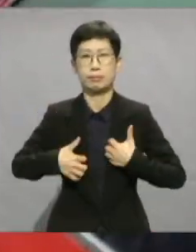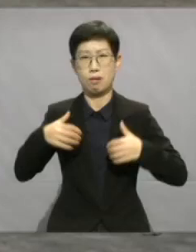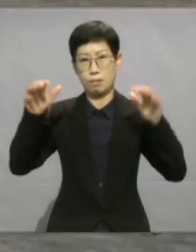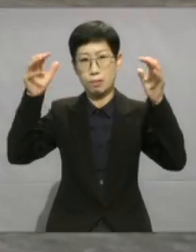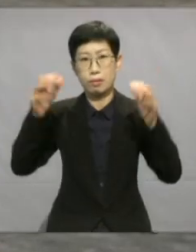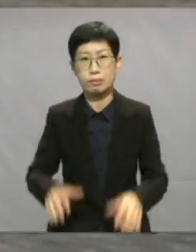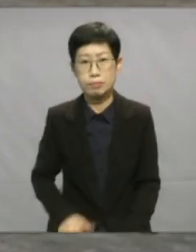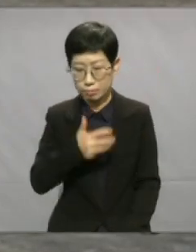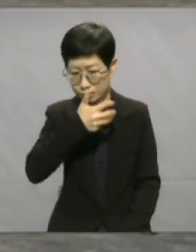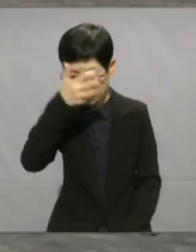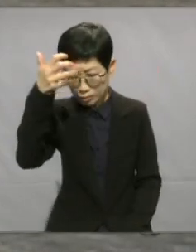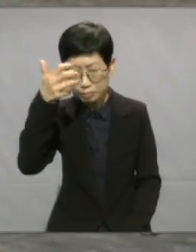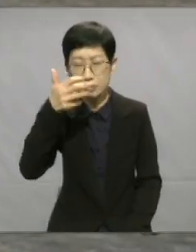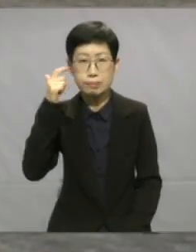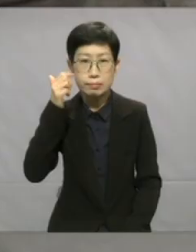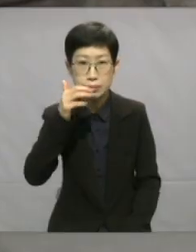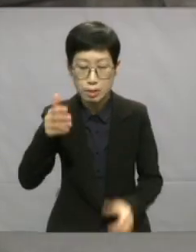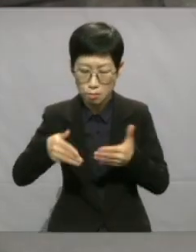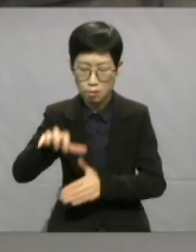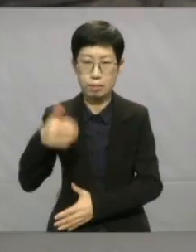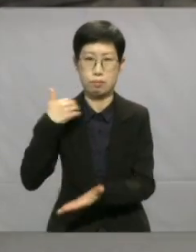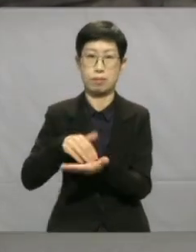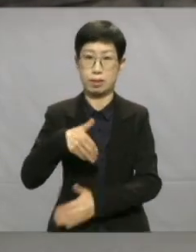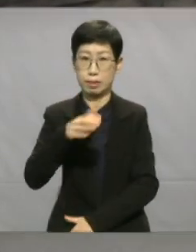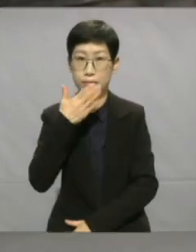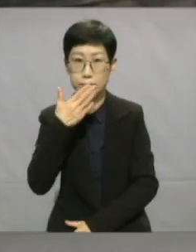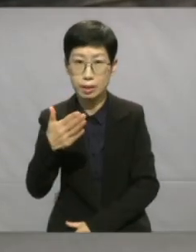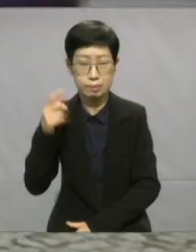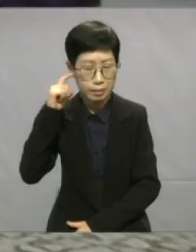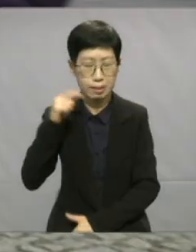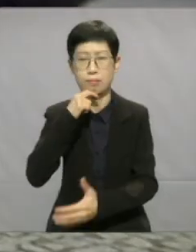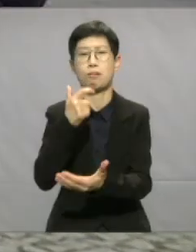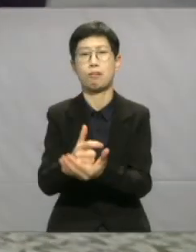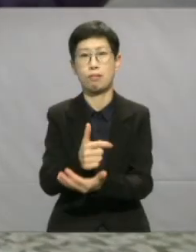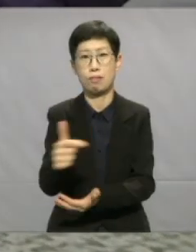꿈에 그리던 고향으로 돌아갈 수 있다는 생각으로 감격에 젖습니다.